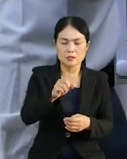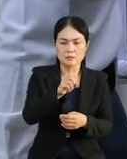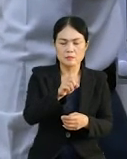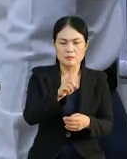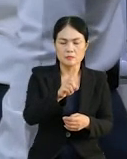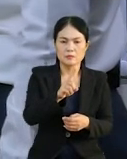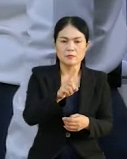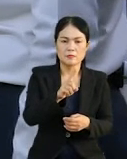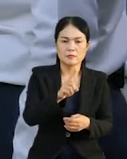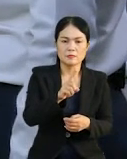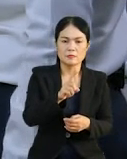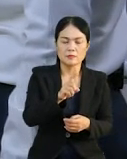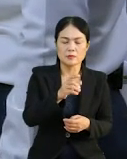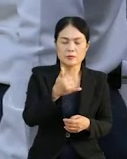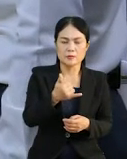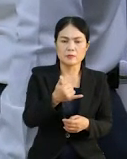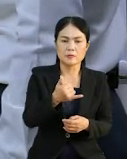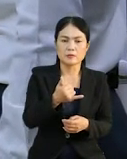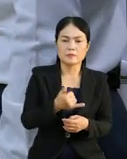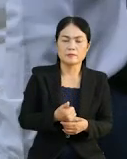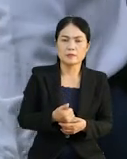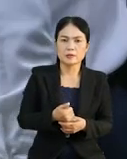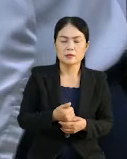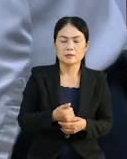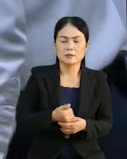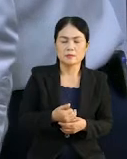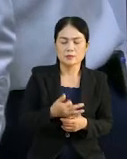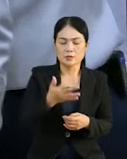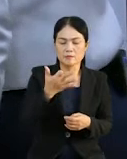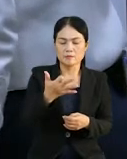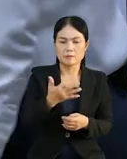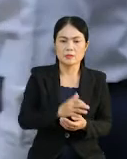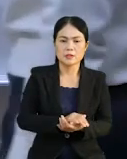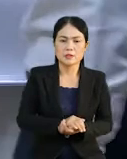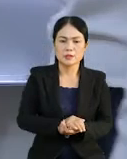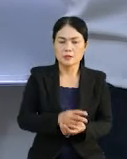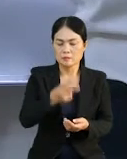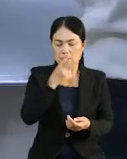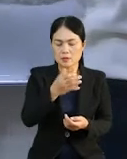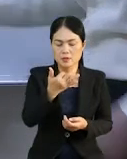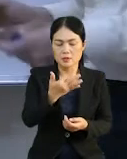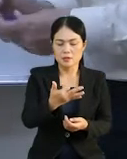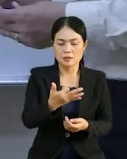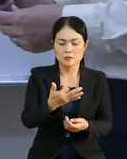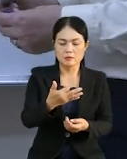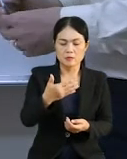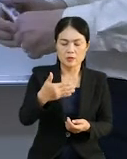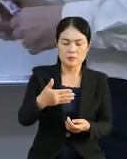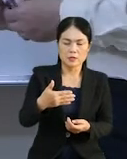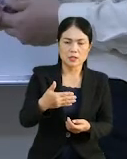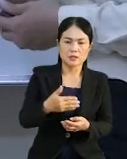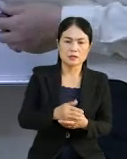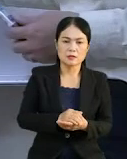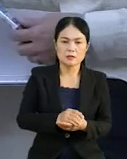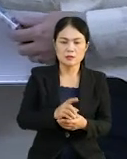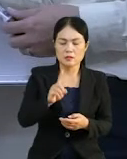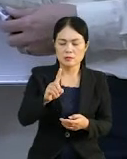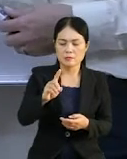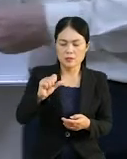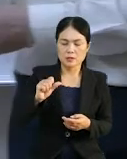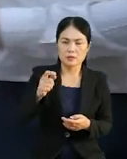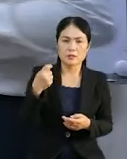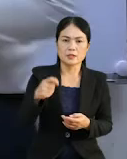mơn bộ nâng pram muối pram muối bộ nâng phí pram bầy chà chân dân khơi pram bầy mơn pram bốn quán mùi